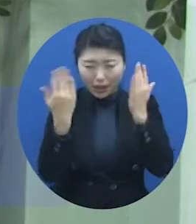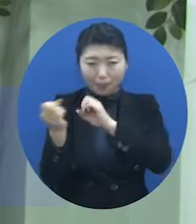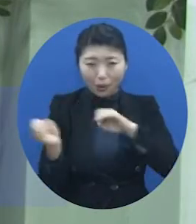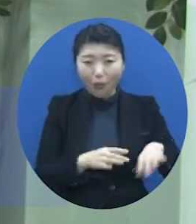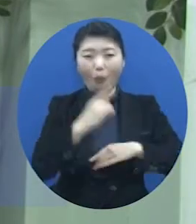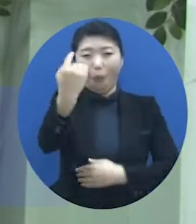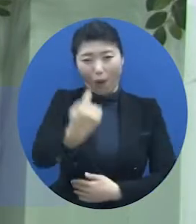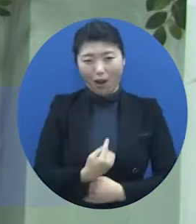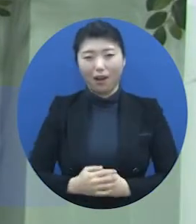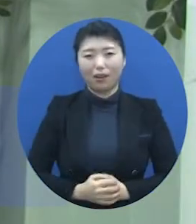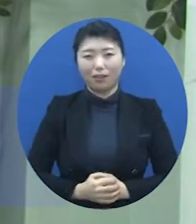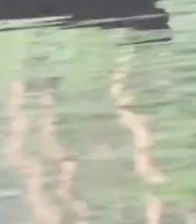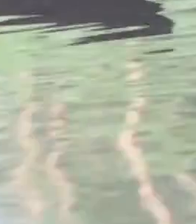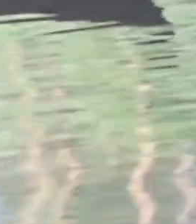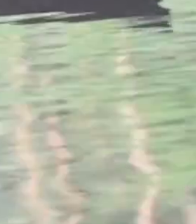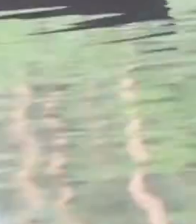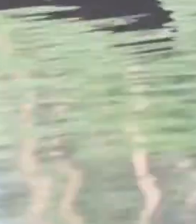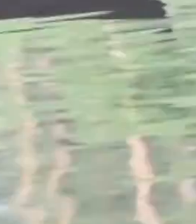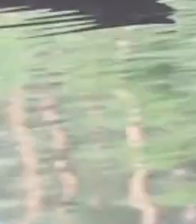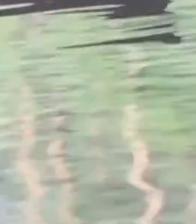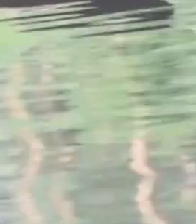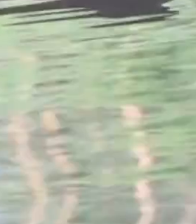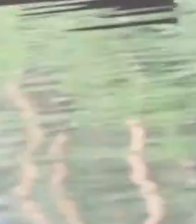참석하고 싶습니다.